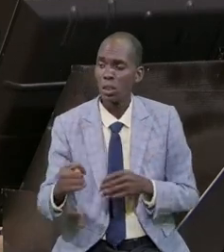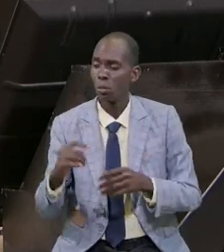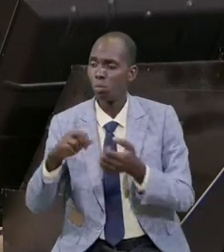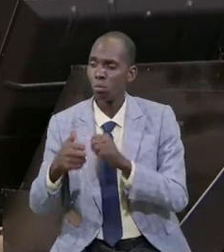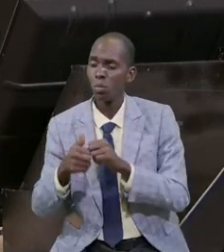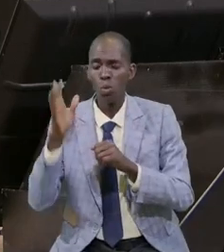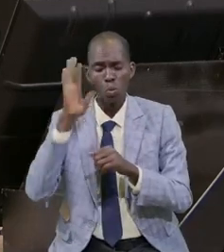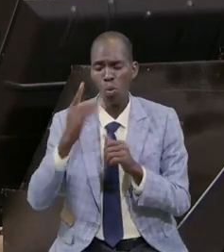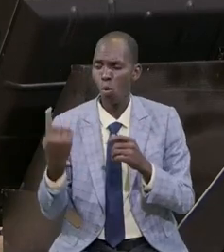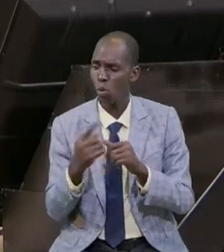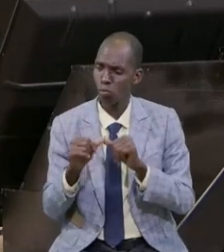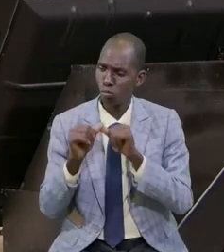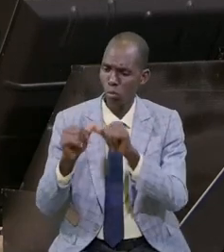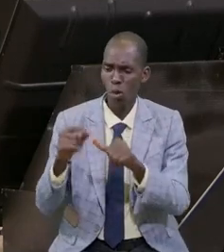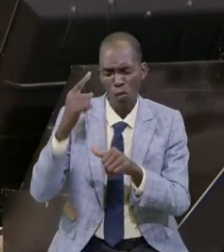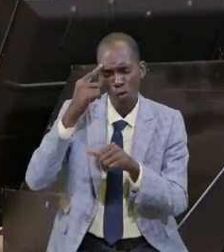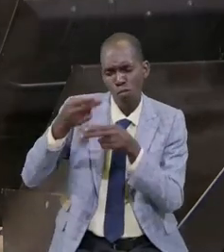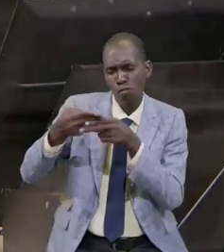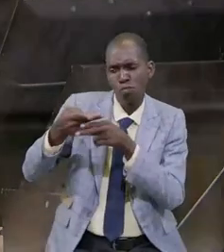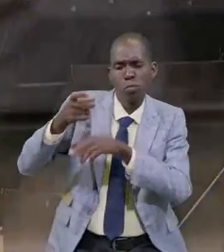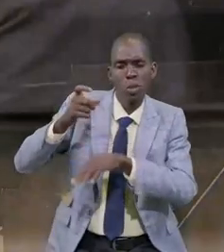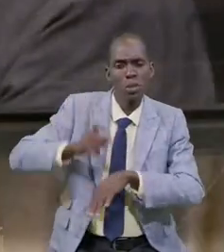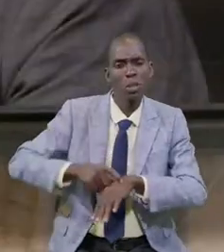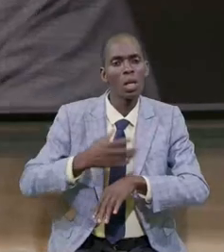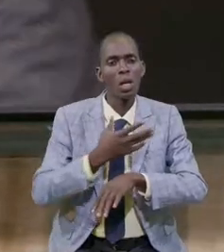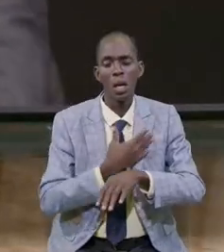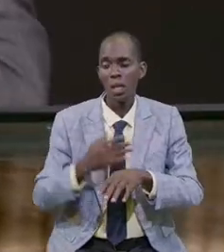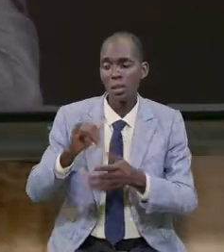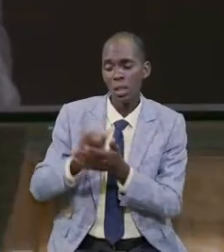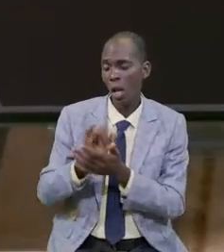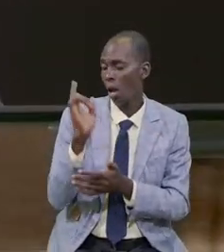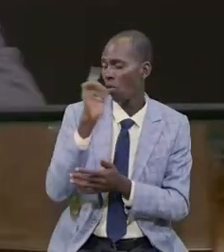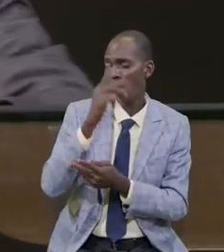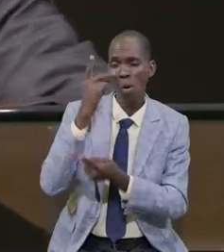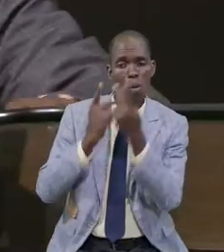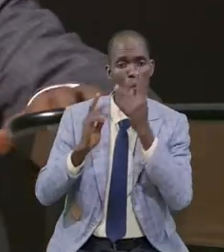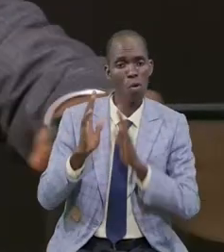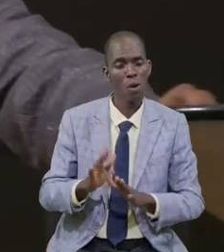langue. Donc, c'est la langue